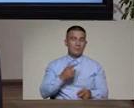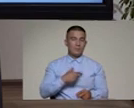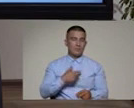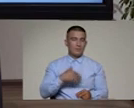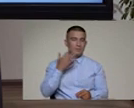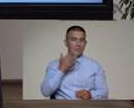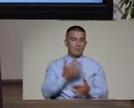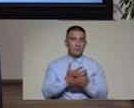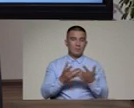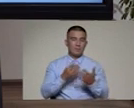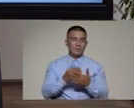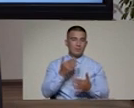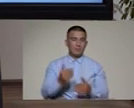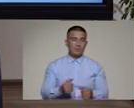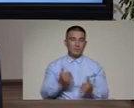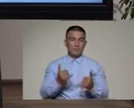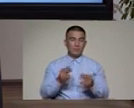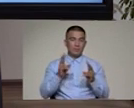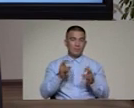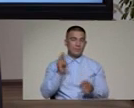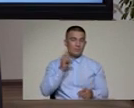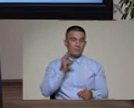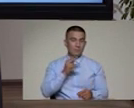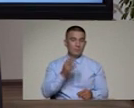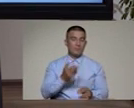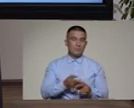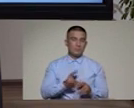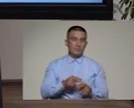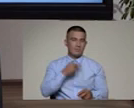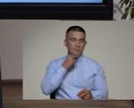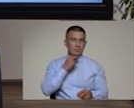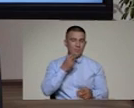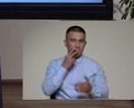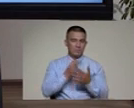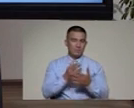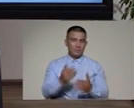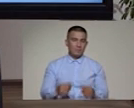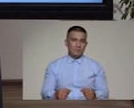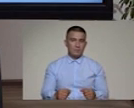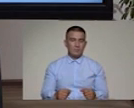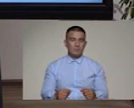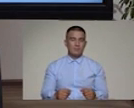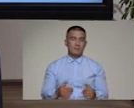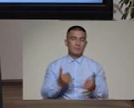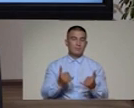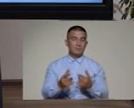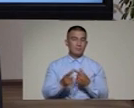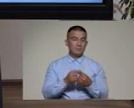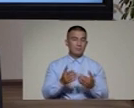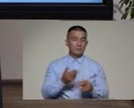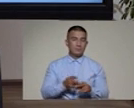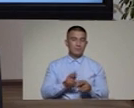Tasavvurlaringizni kengaytirgan holatda bugungi darsimizni diqqat bilan e'tibor bering. Biz